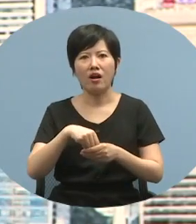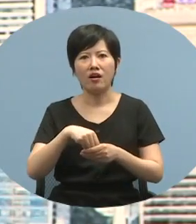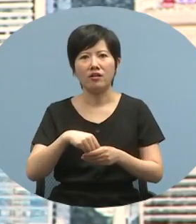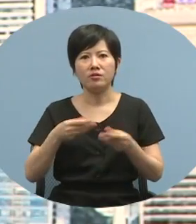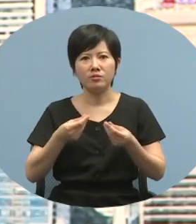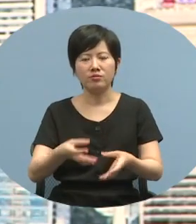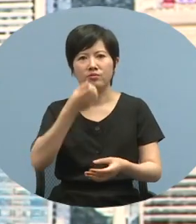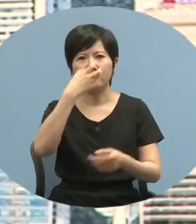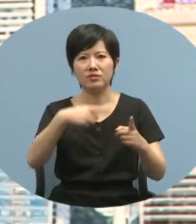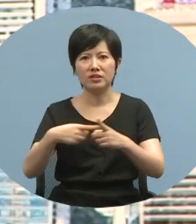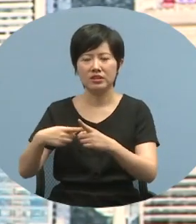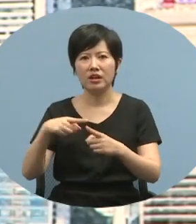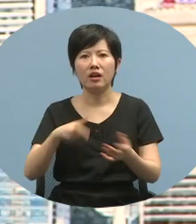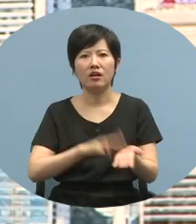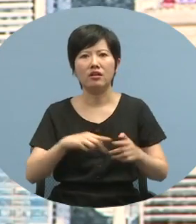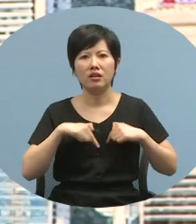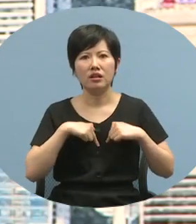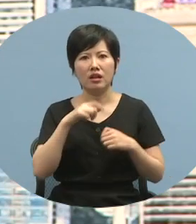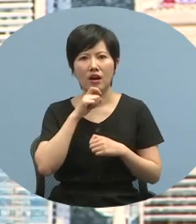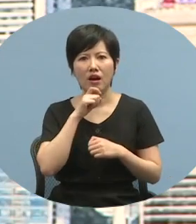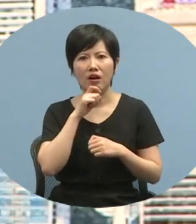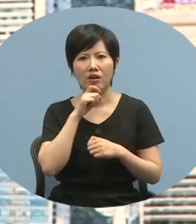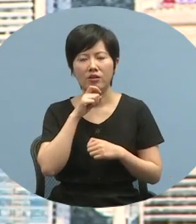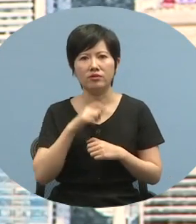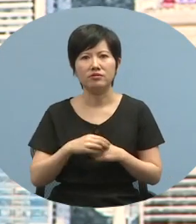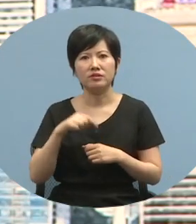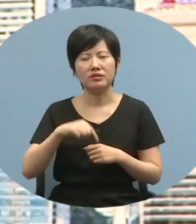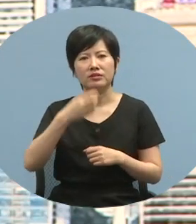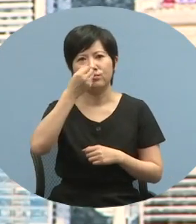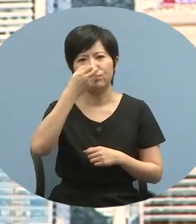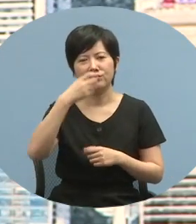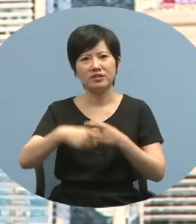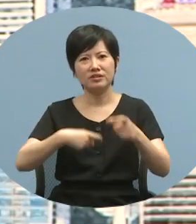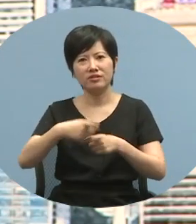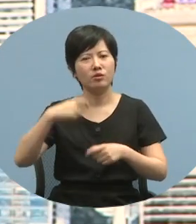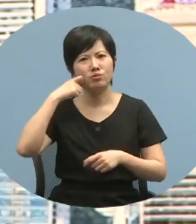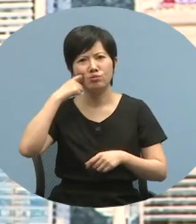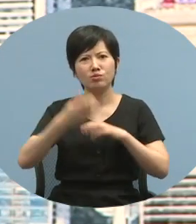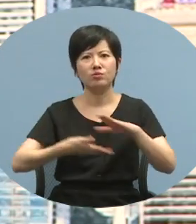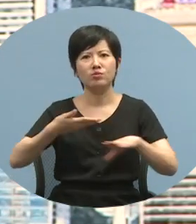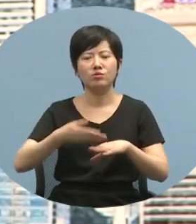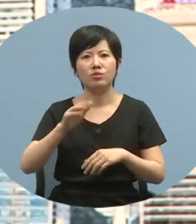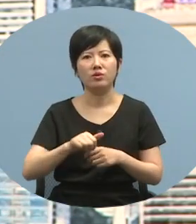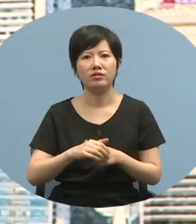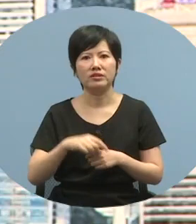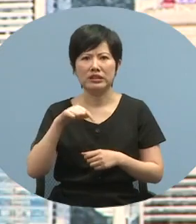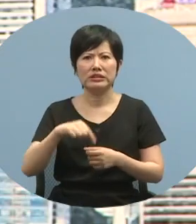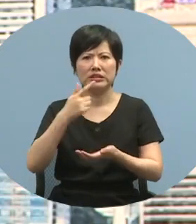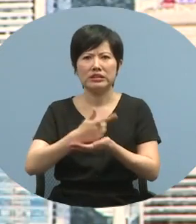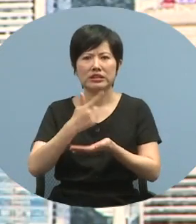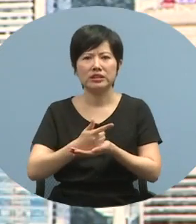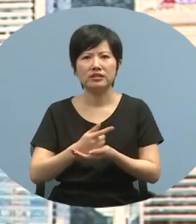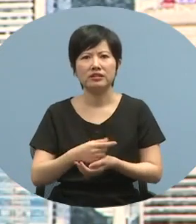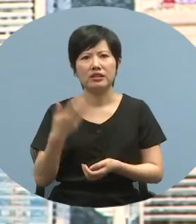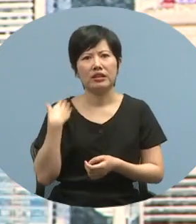會可以提振香港市民的信心，就是香港的經濟是可以走出困局。施政報告是重要